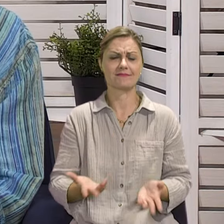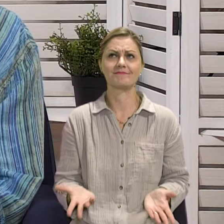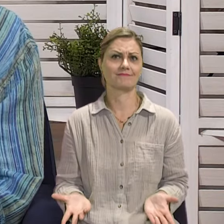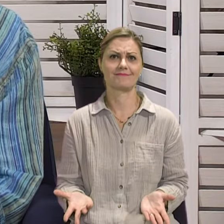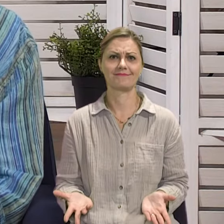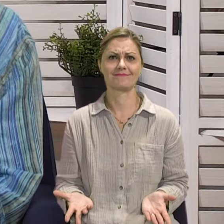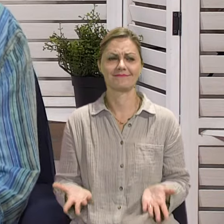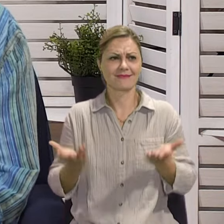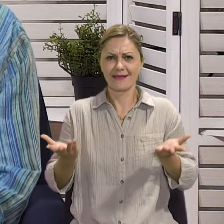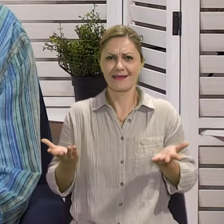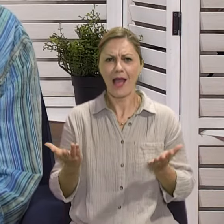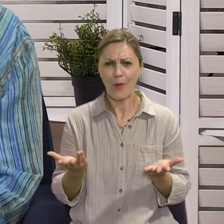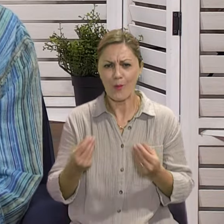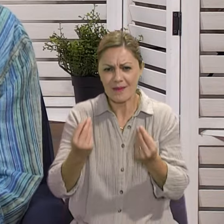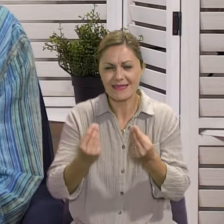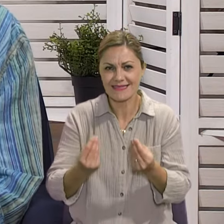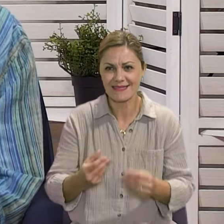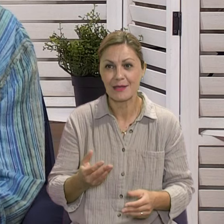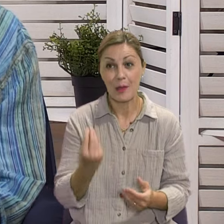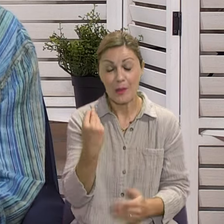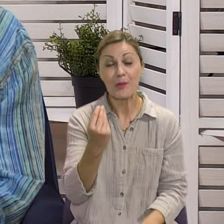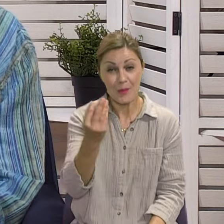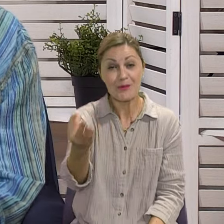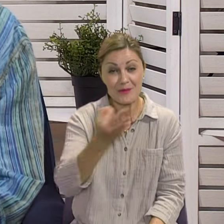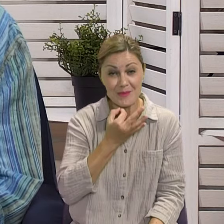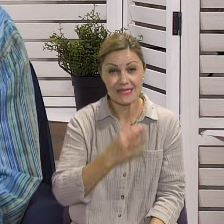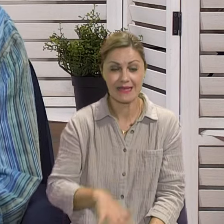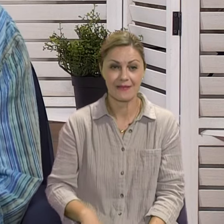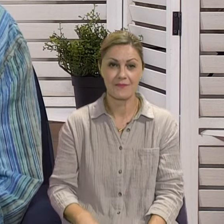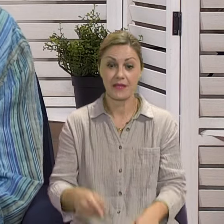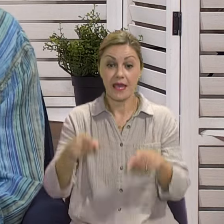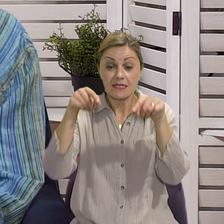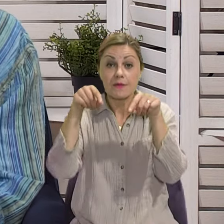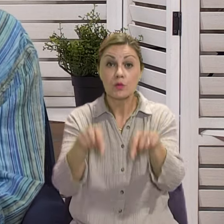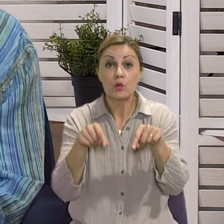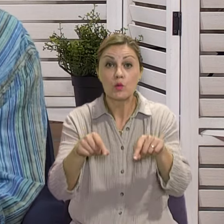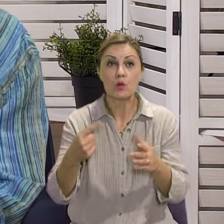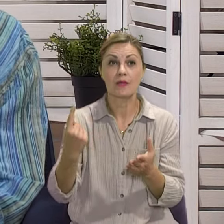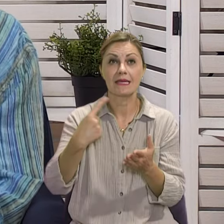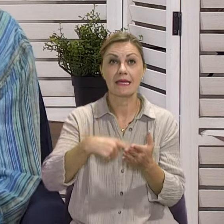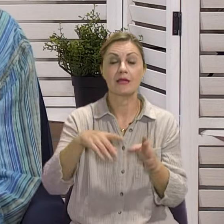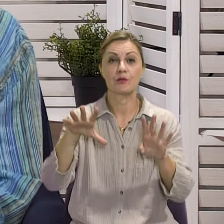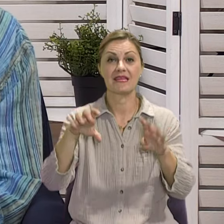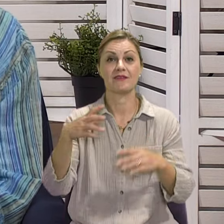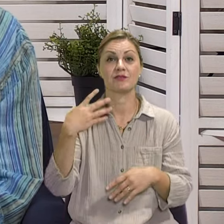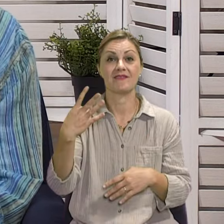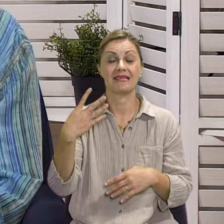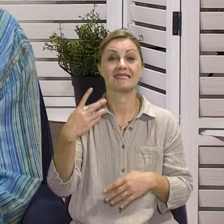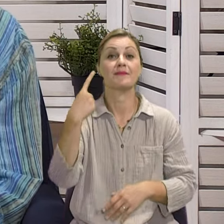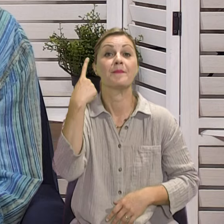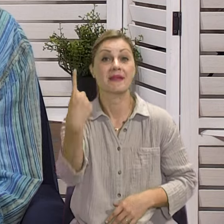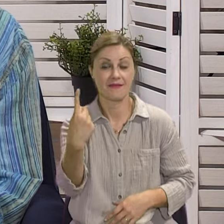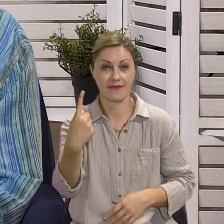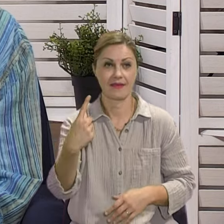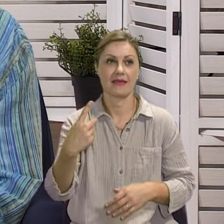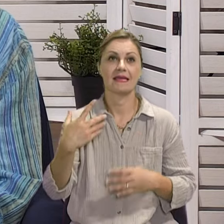teatru. Dobro je vaše pitanje. Od 91. 92. tako. Pa onda sam